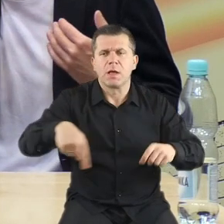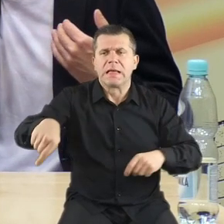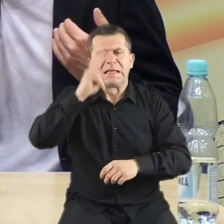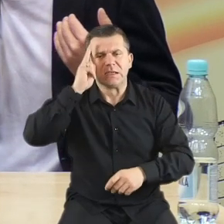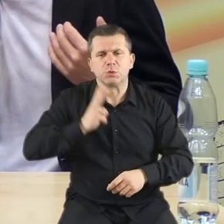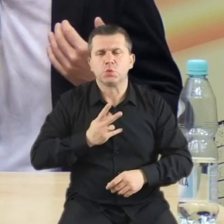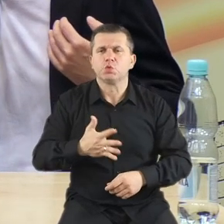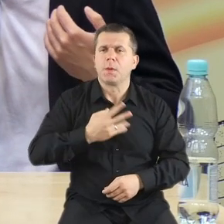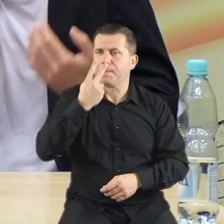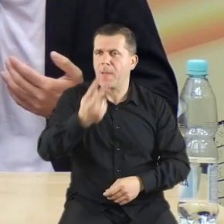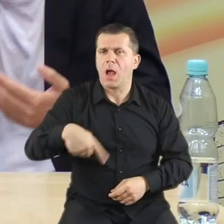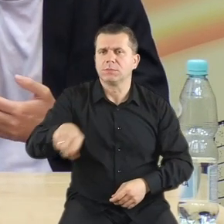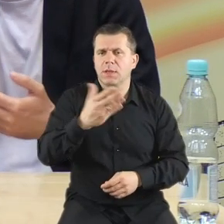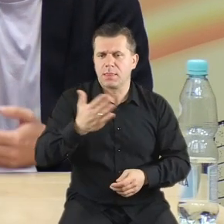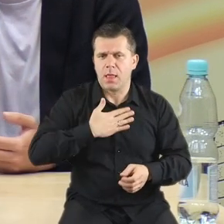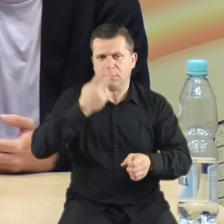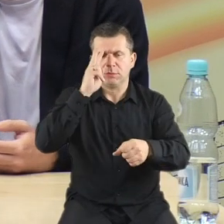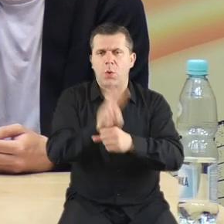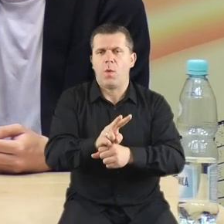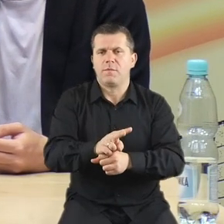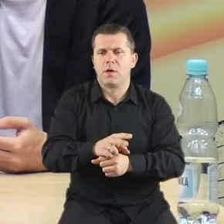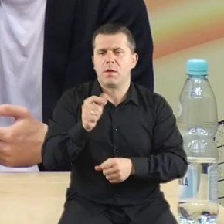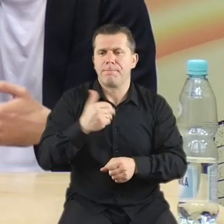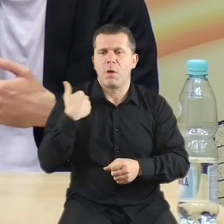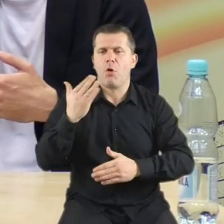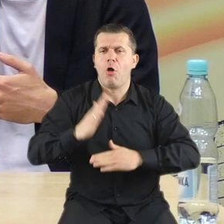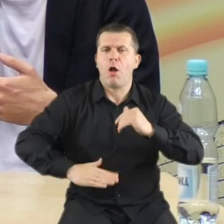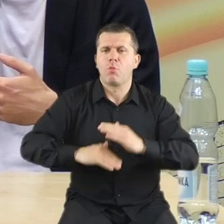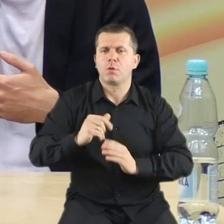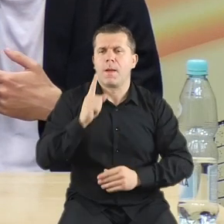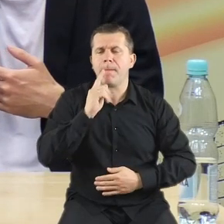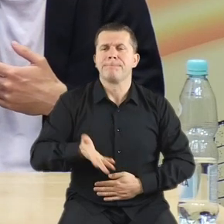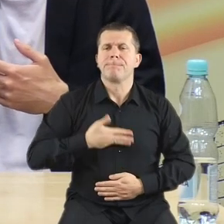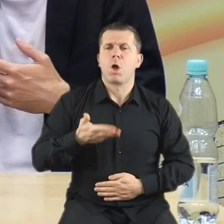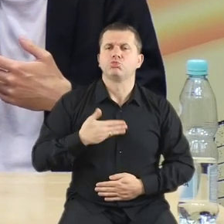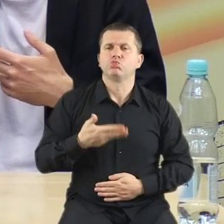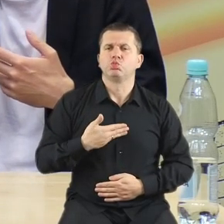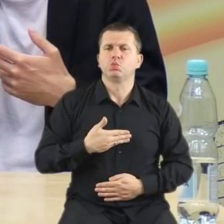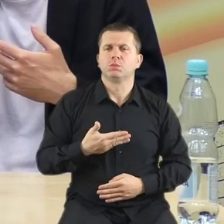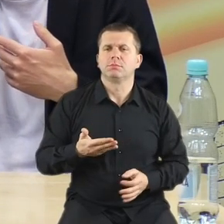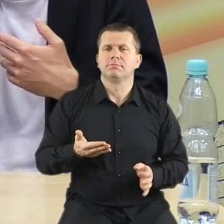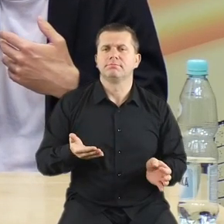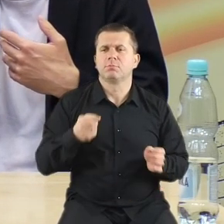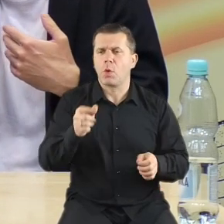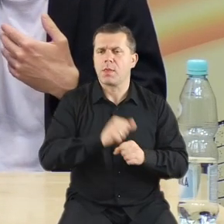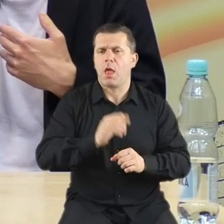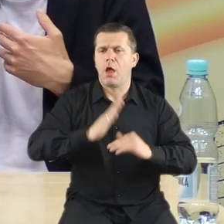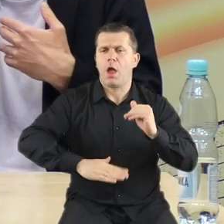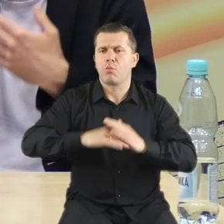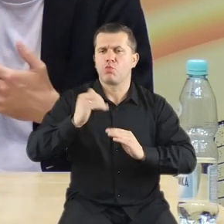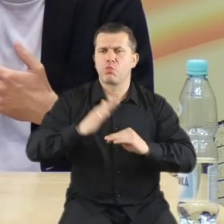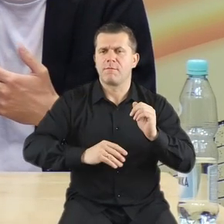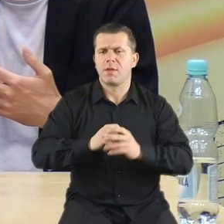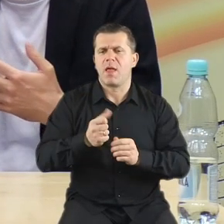się takie poczucie, że były budowane z takim poczuciem, że powiedziałbym, że to jest budowane na lata,